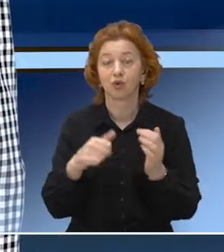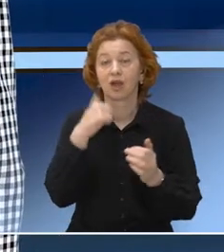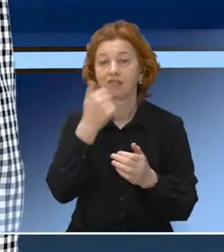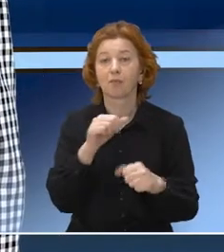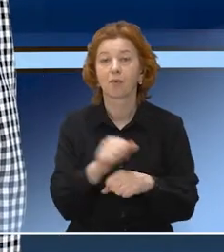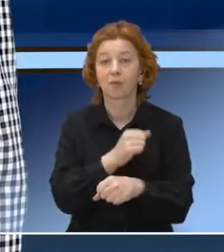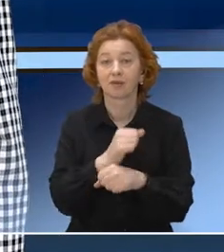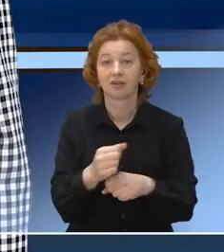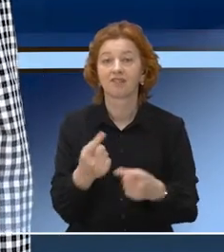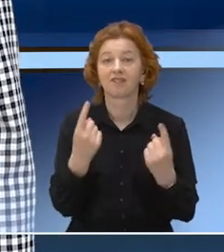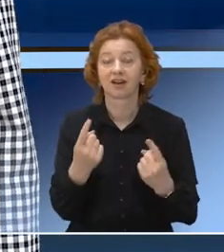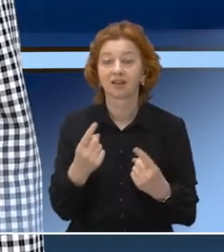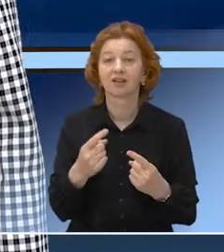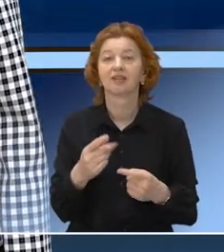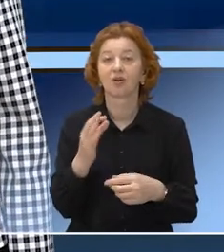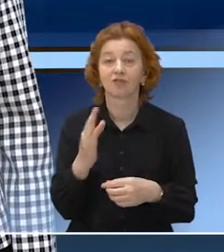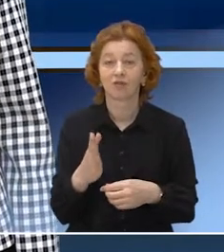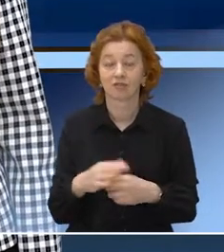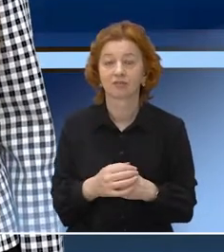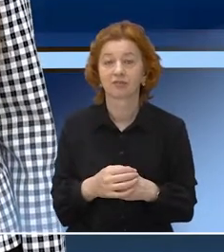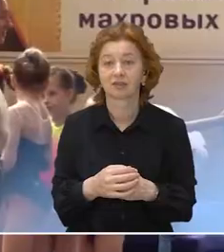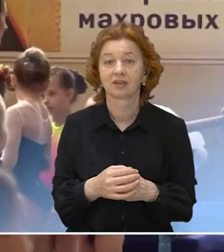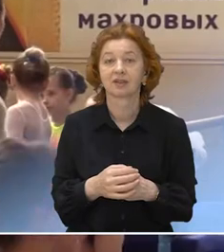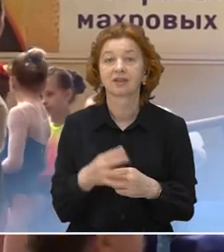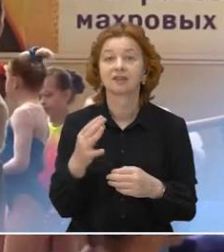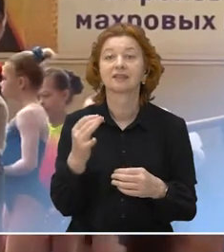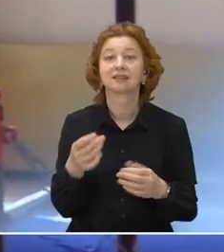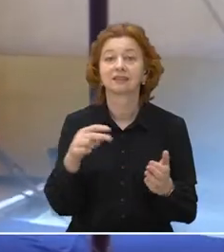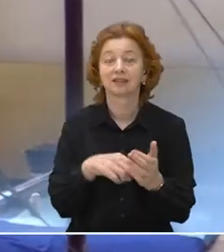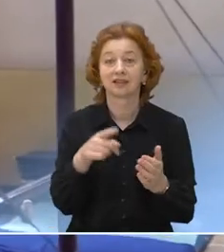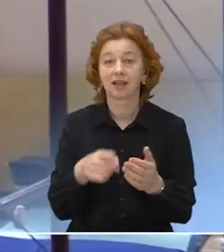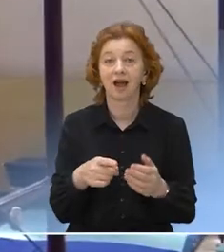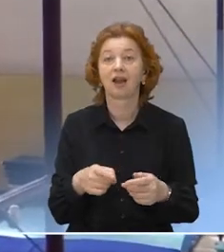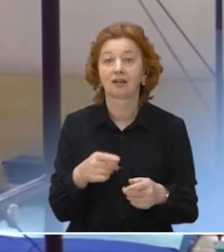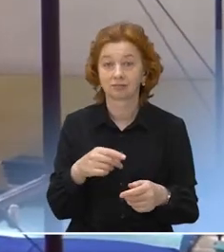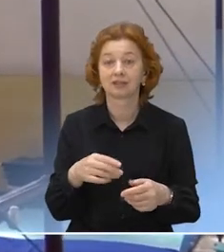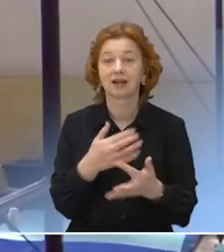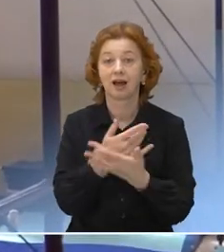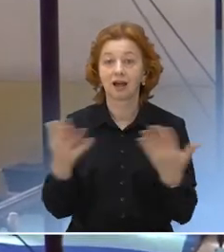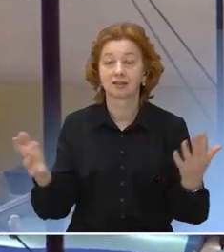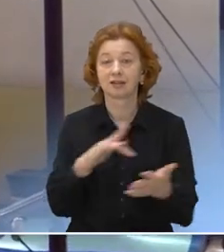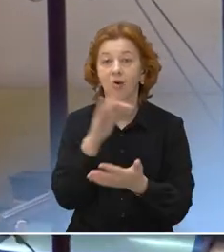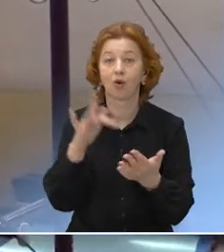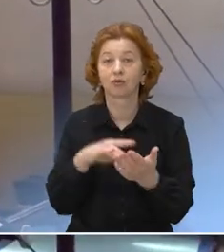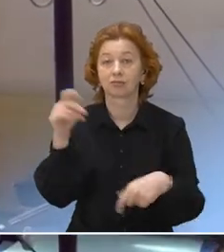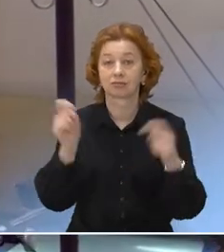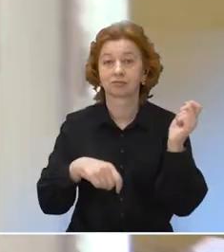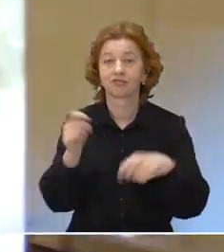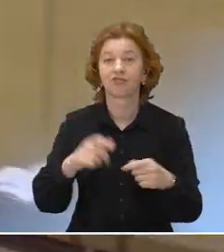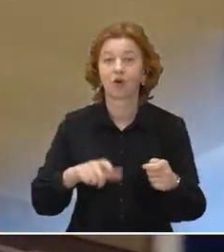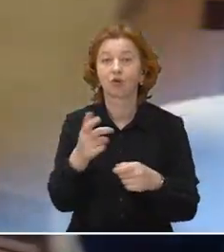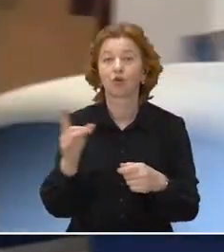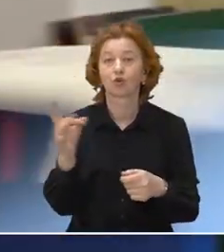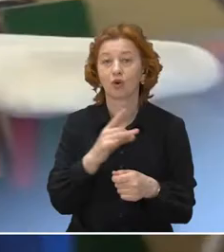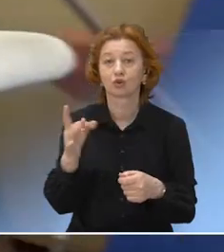76-й годовщине победы в Великой Отечественной войне. Гостями соревнований стали юные грации из городов Каменск-Шахтинский,